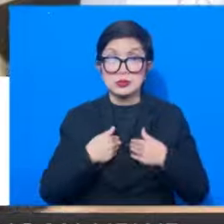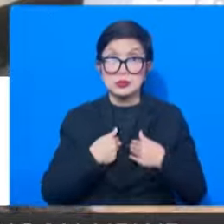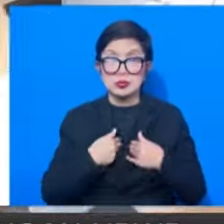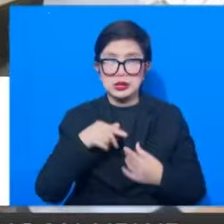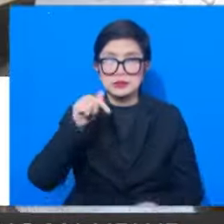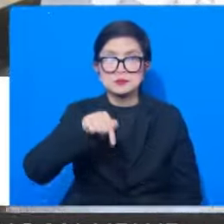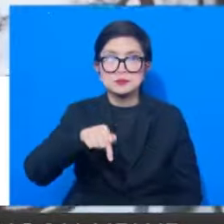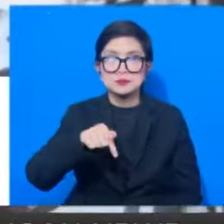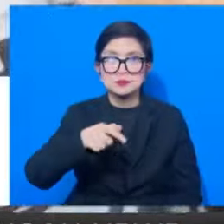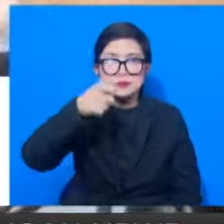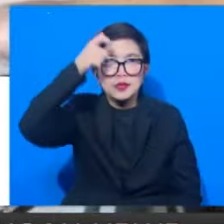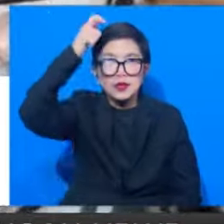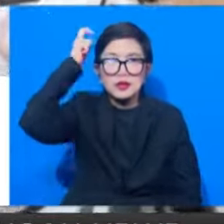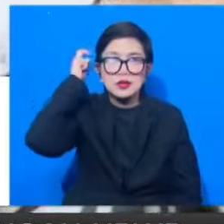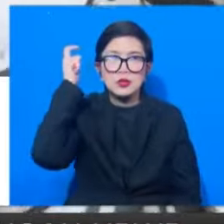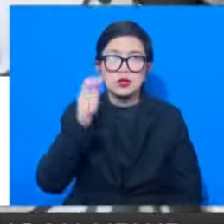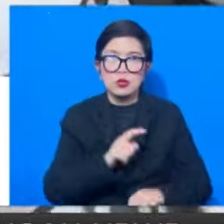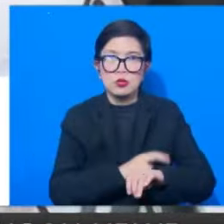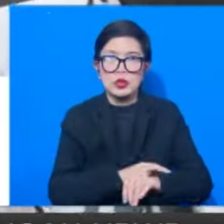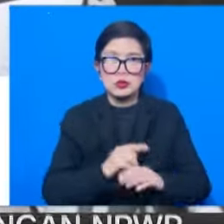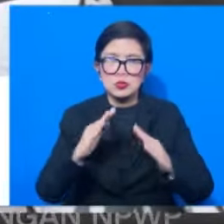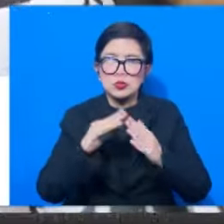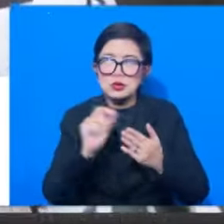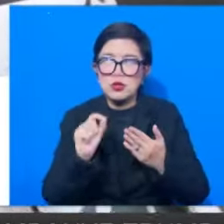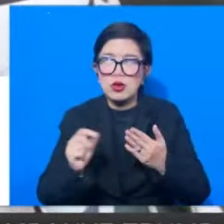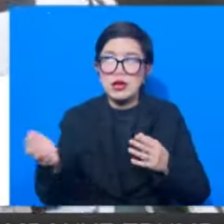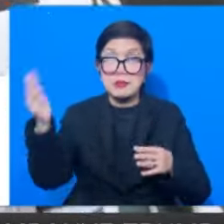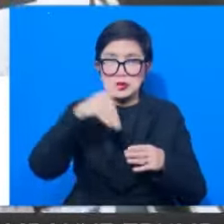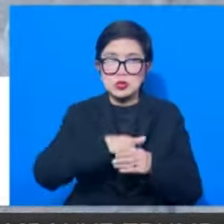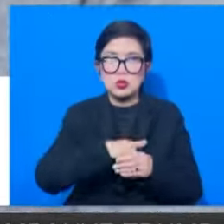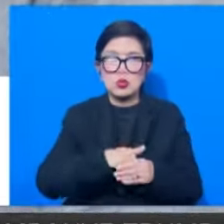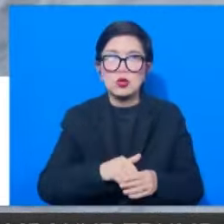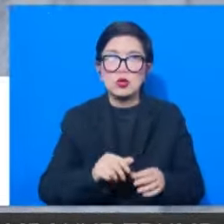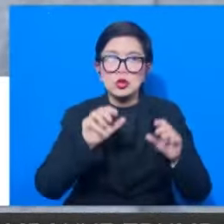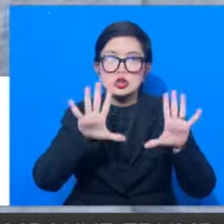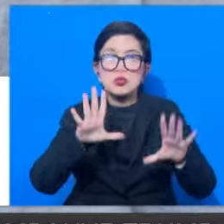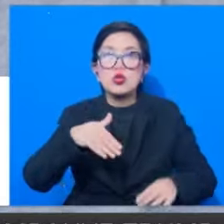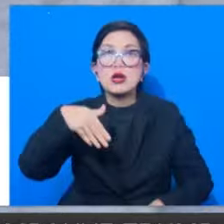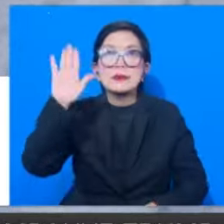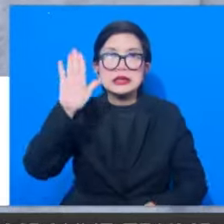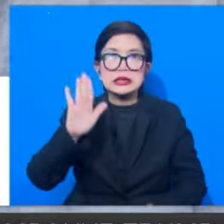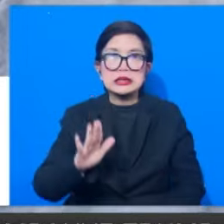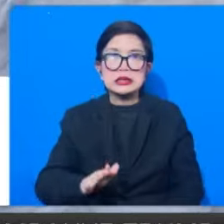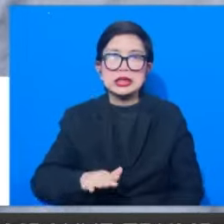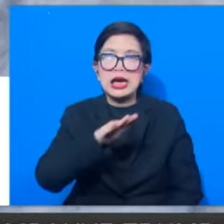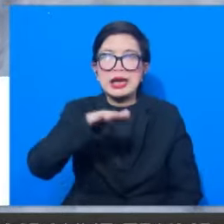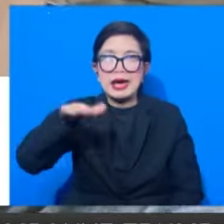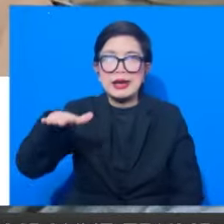Mulyono menyebut saat jelang masuk sekolah, pelanggannya bisa mencapai puluhan anak-anak dalam sehari.